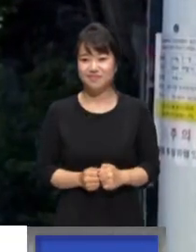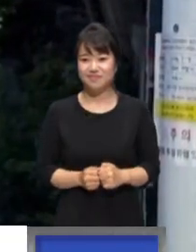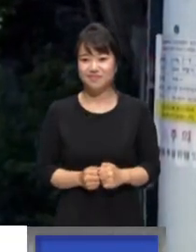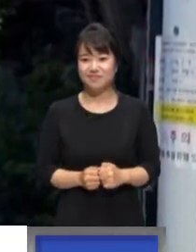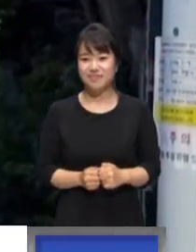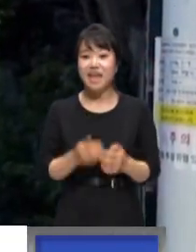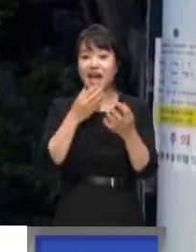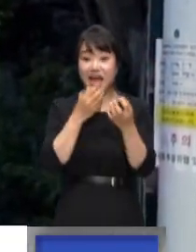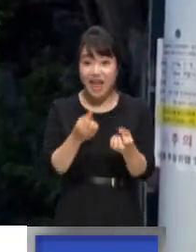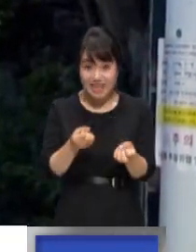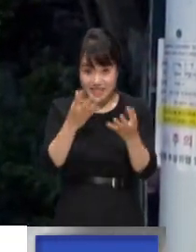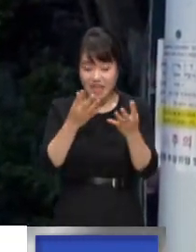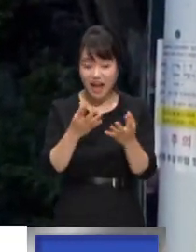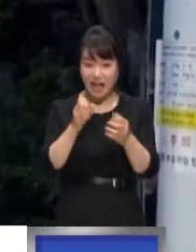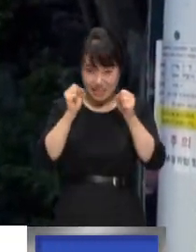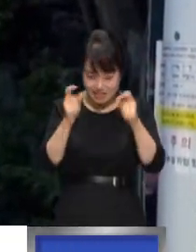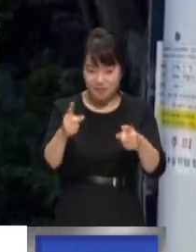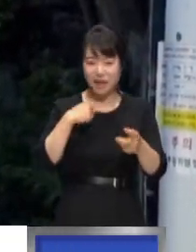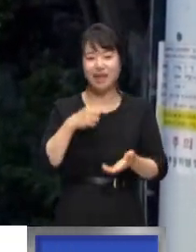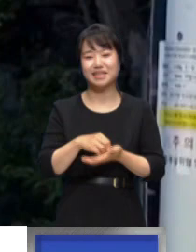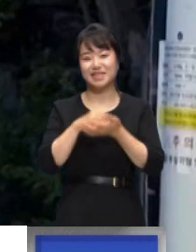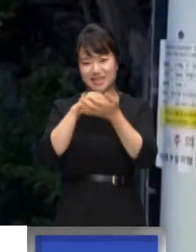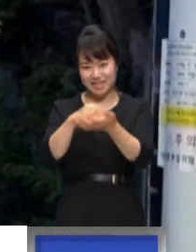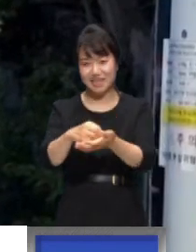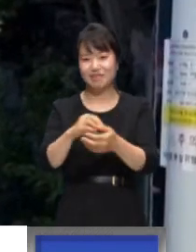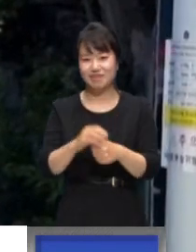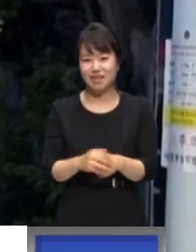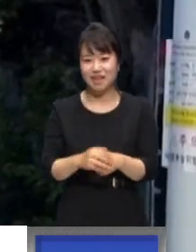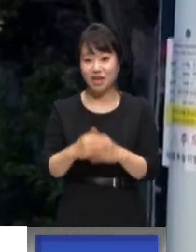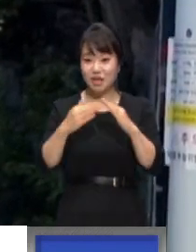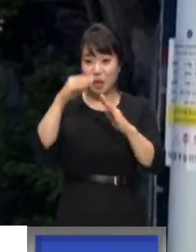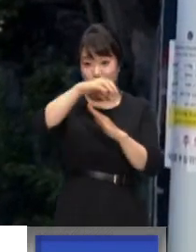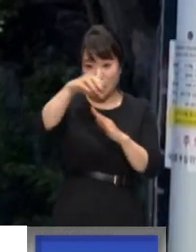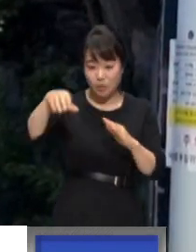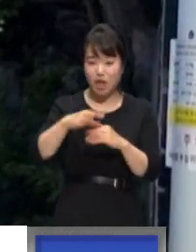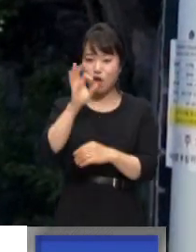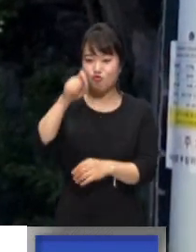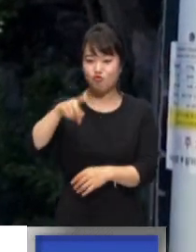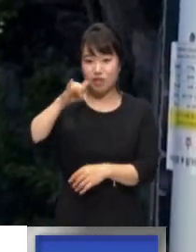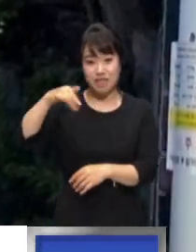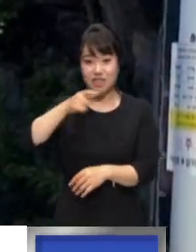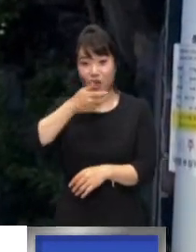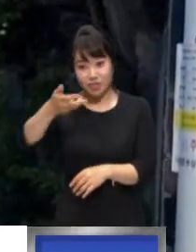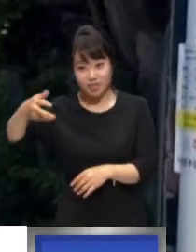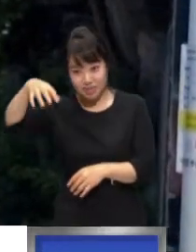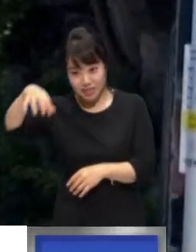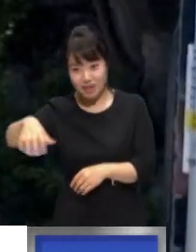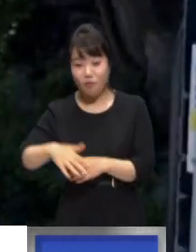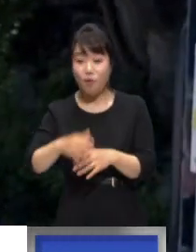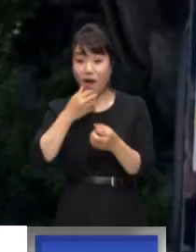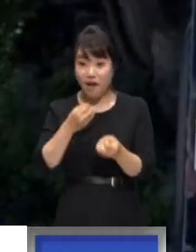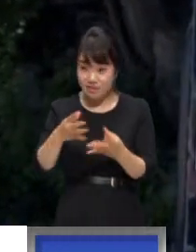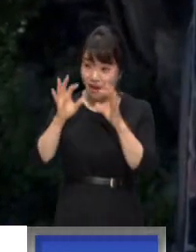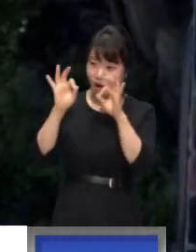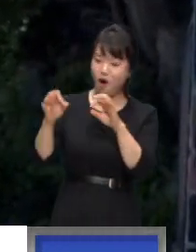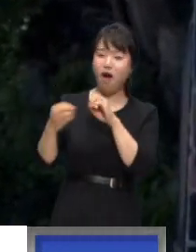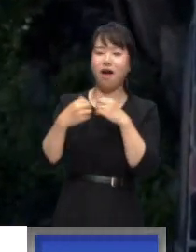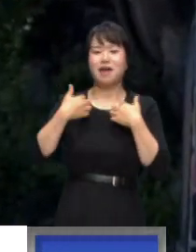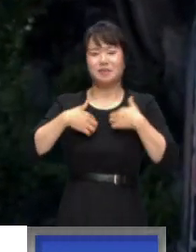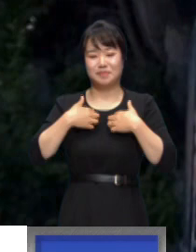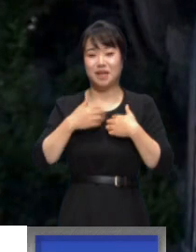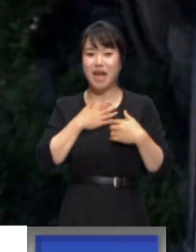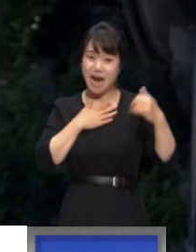이렇게 행사가 있어서 나오게 됐는데요. 동네에 우이천에 이렇게 행사가 있는 게 너무 좋고